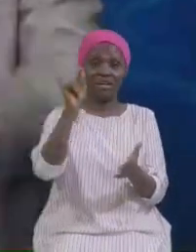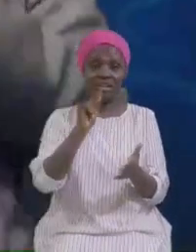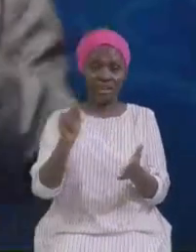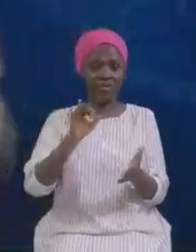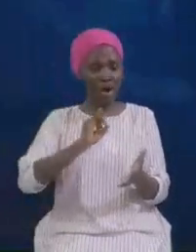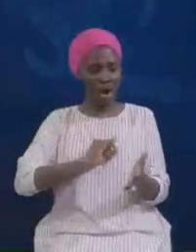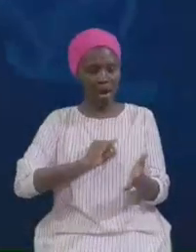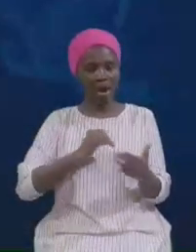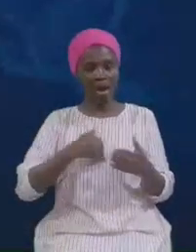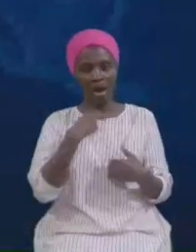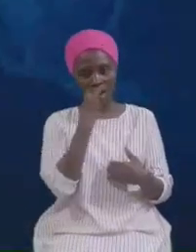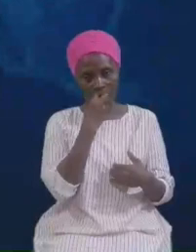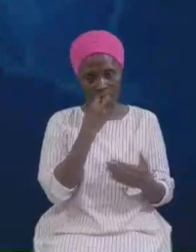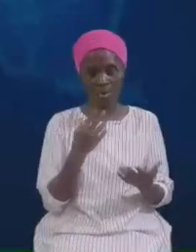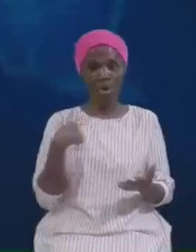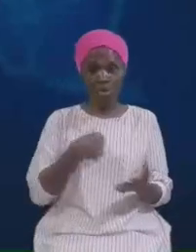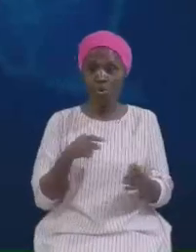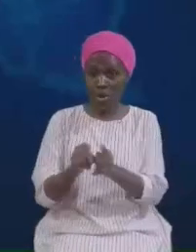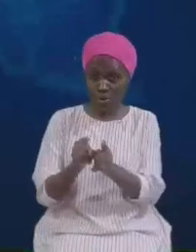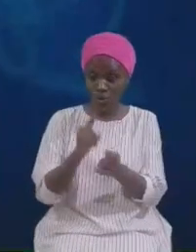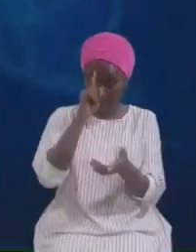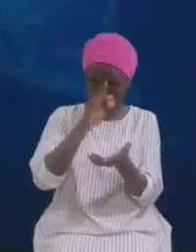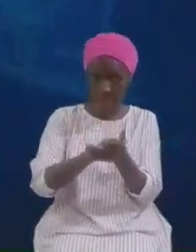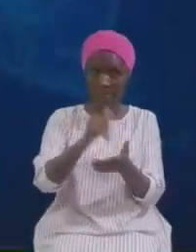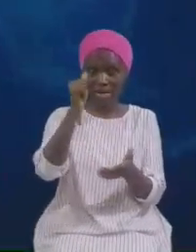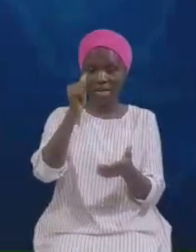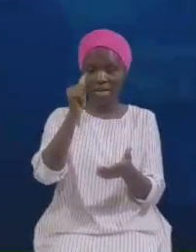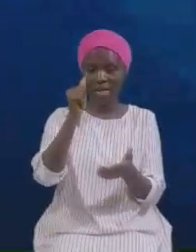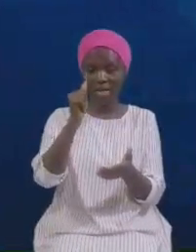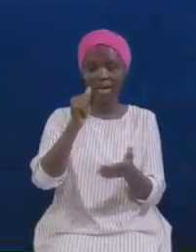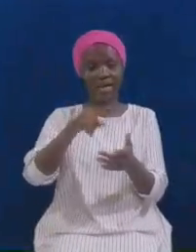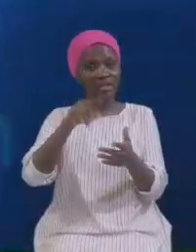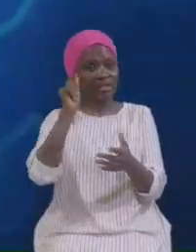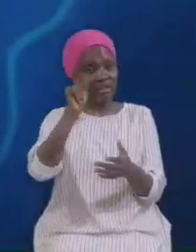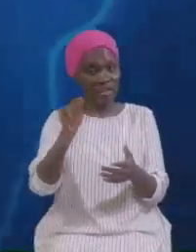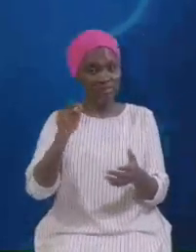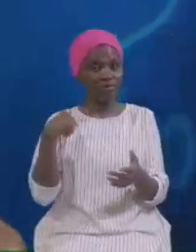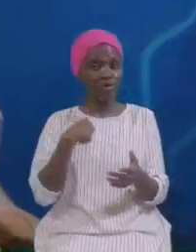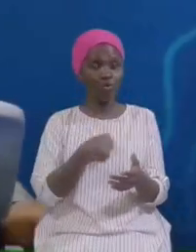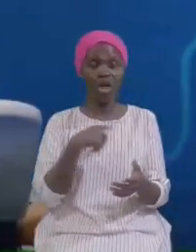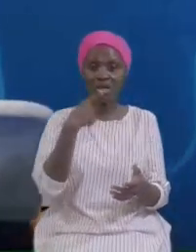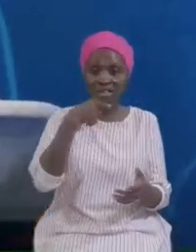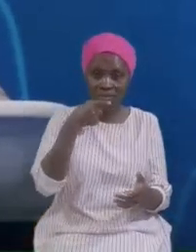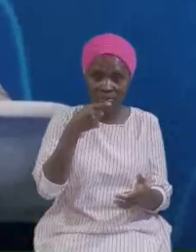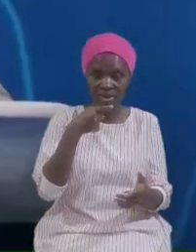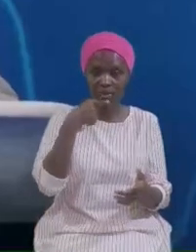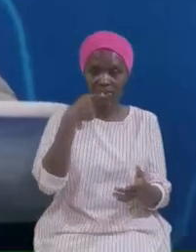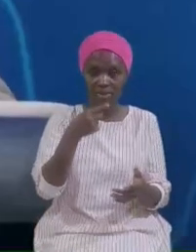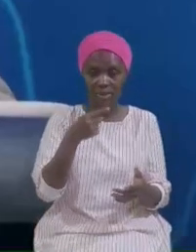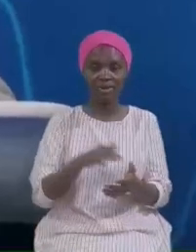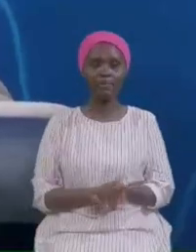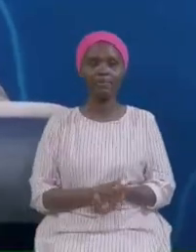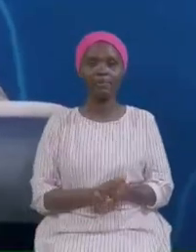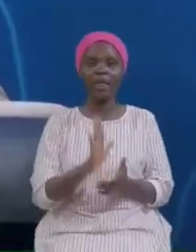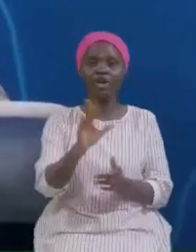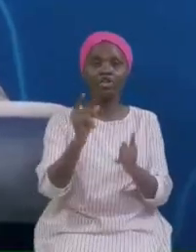parlé. Nous aussi nous croyons et c'est pour aussi que nous parlons.